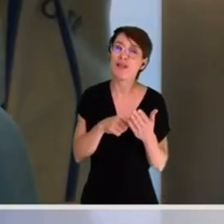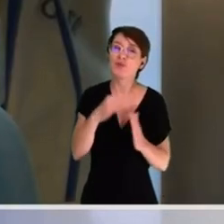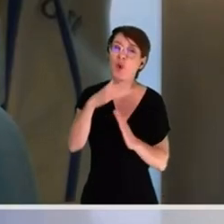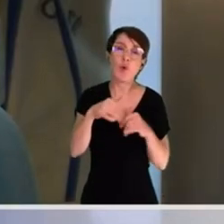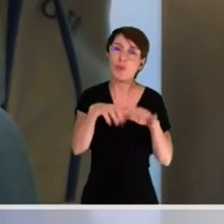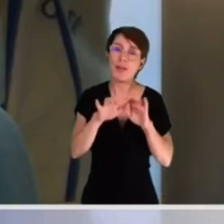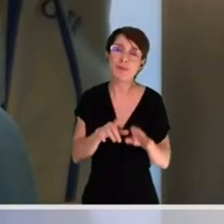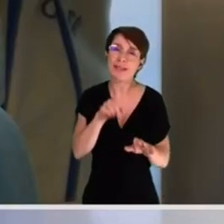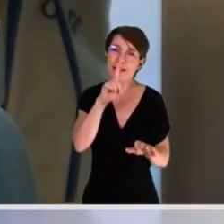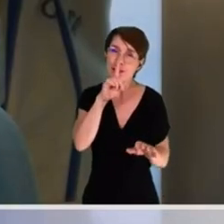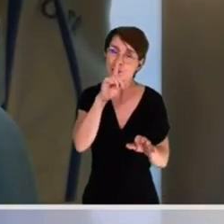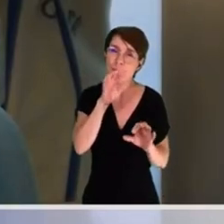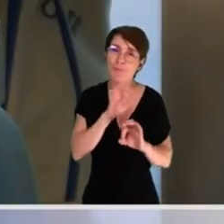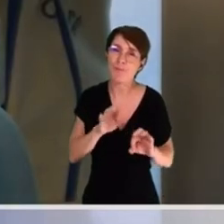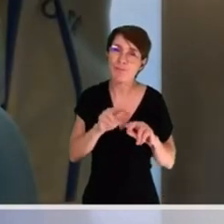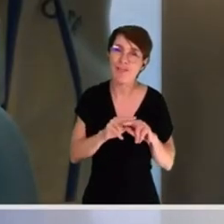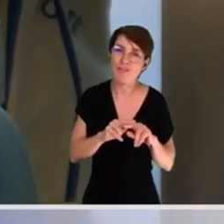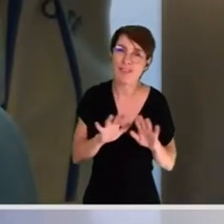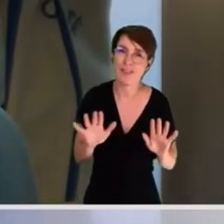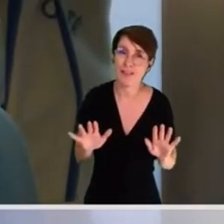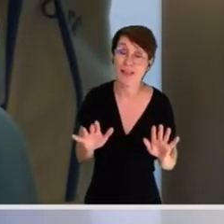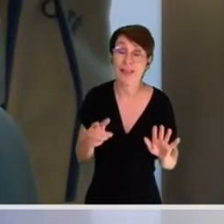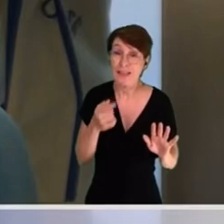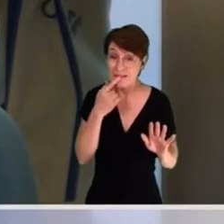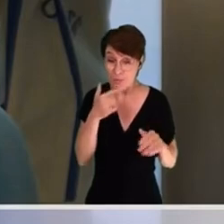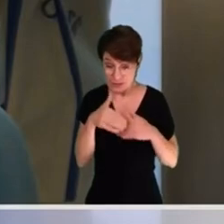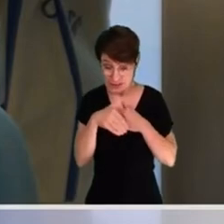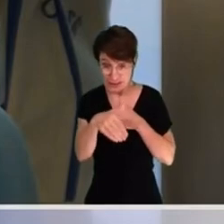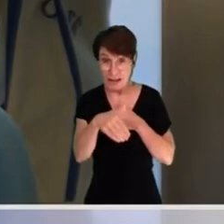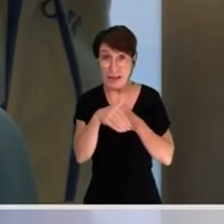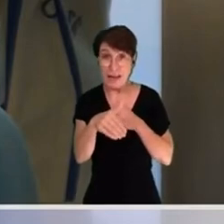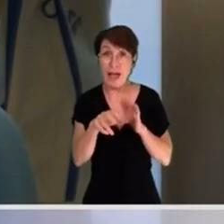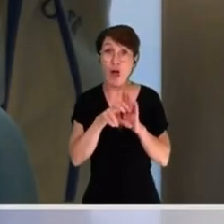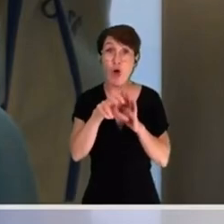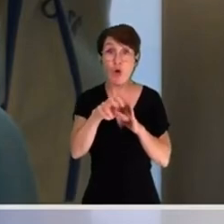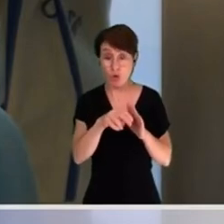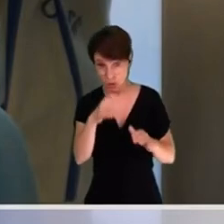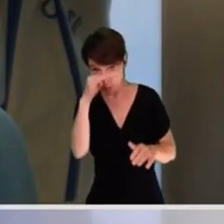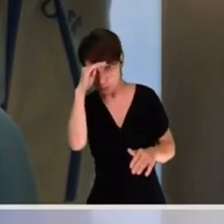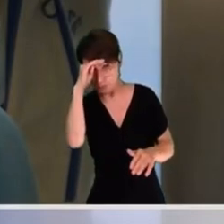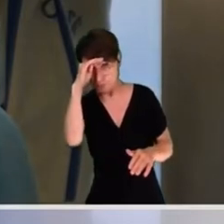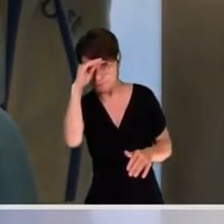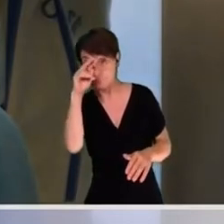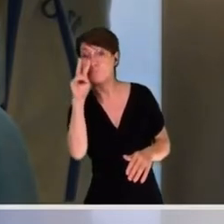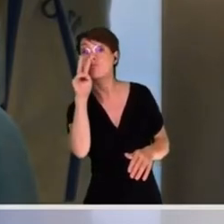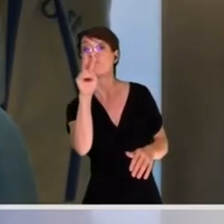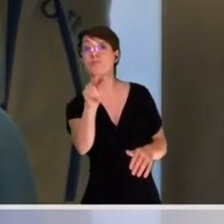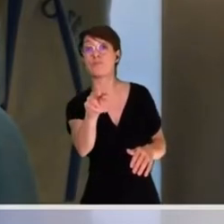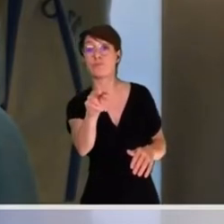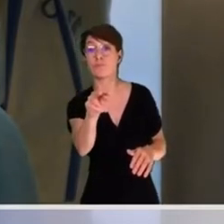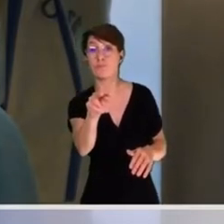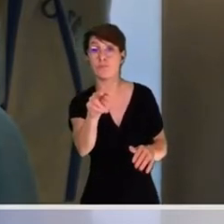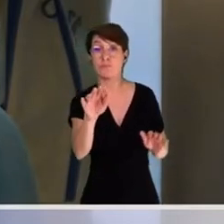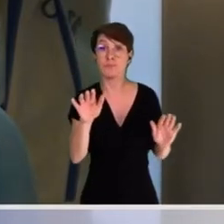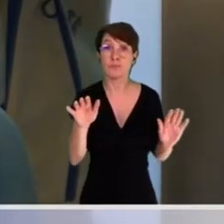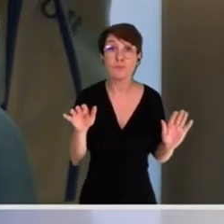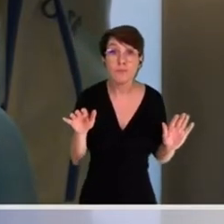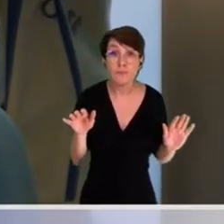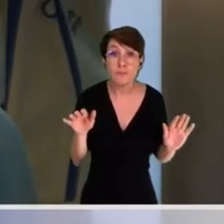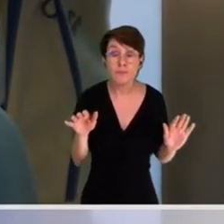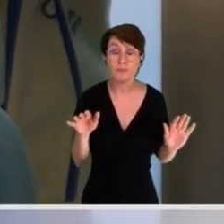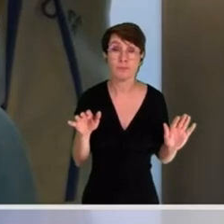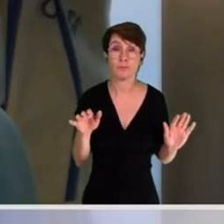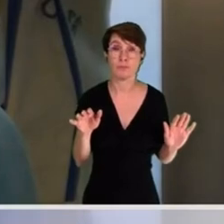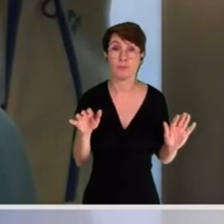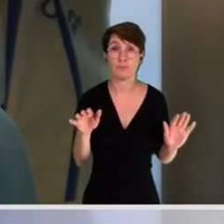compte administratif que nous analysons. Donc la perspective grenobloise, je crois que ça a été dit par divers bancs, la perspective grenobloise,